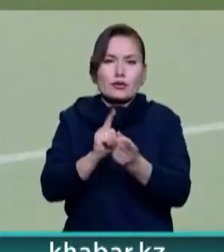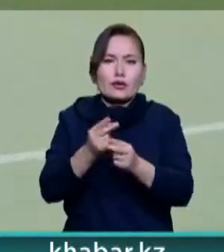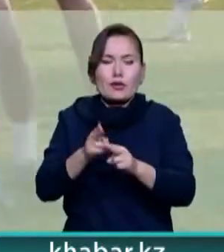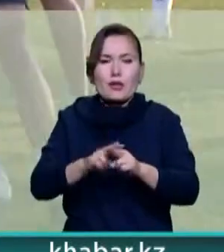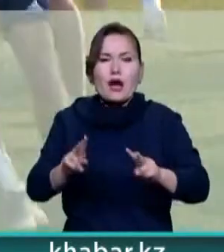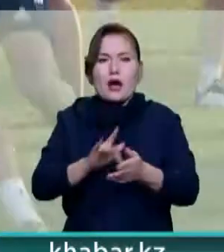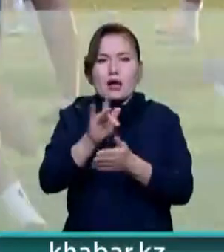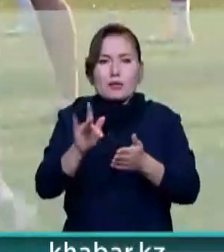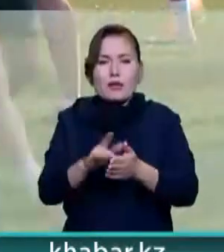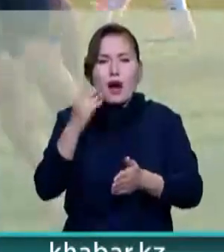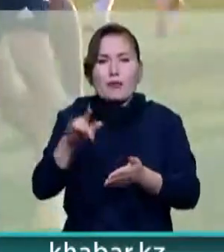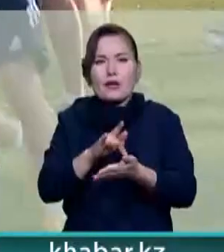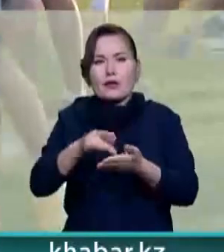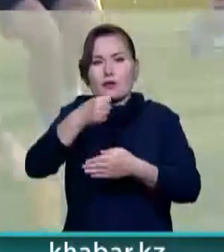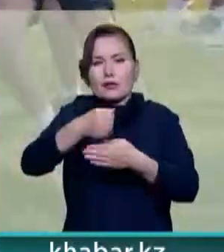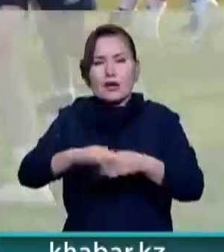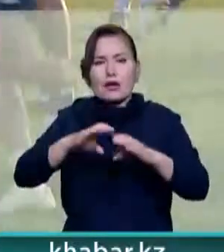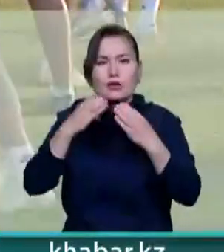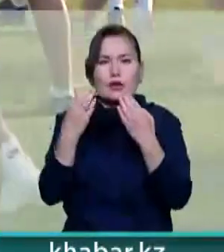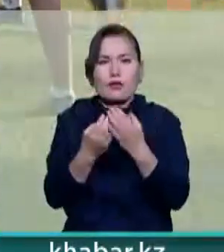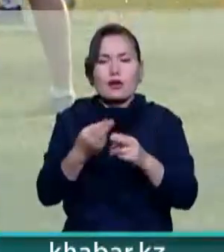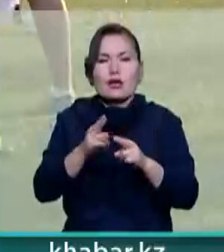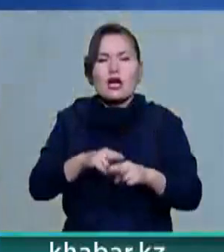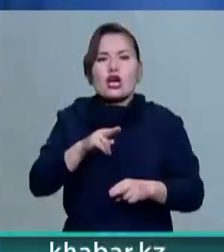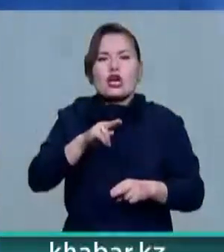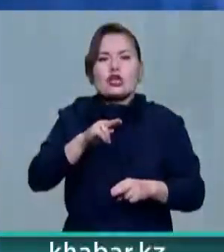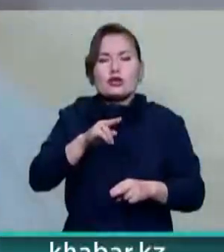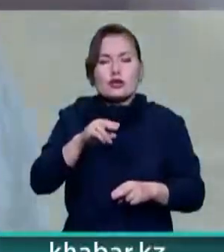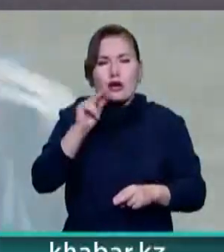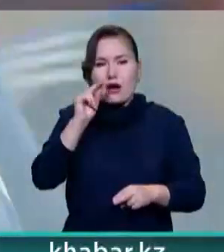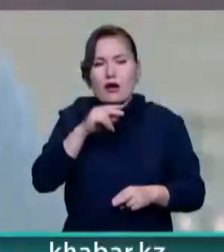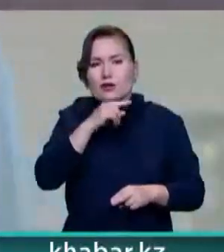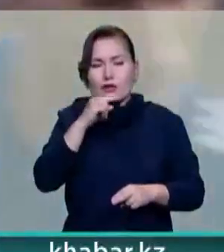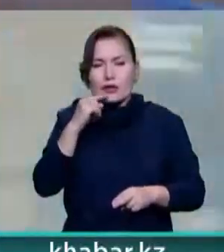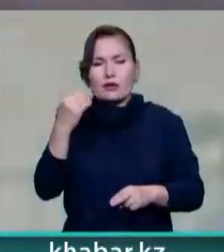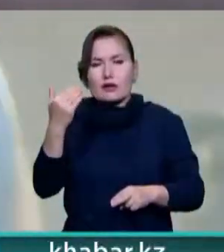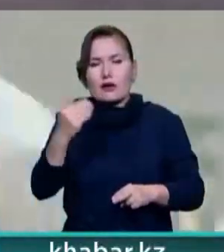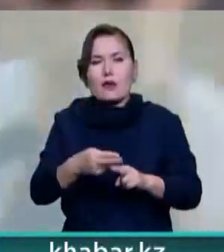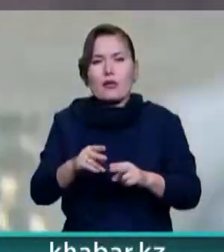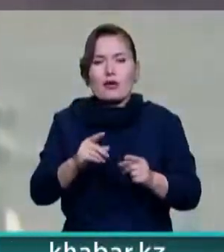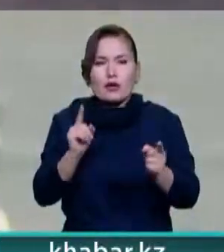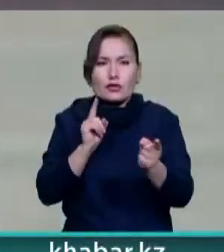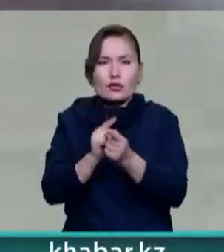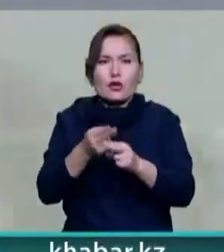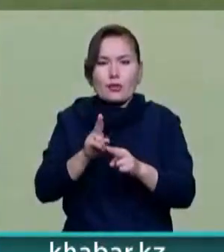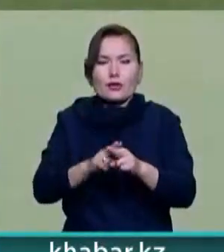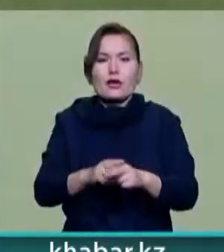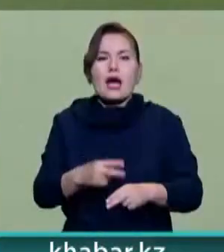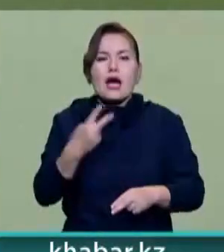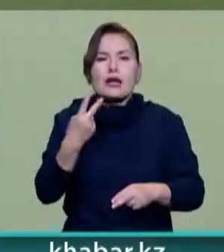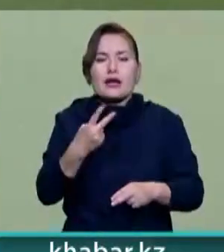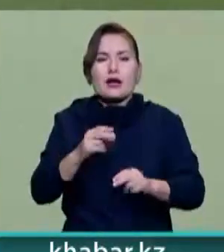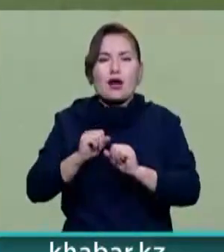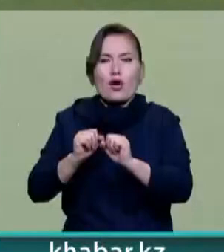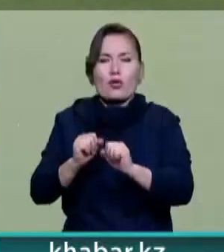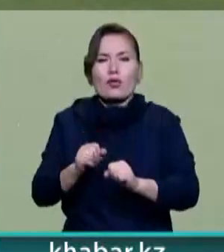Ал ел ордалықтар Алматының орталық стадионында Черногорияның Будучность командасымен бақ сынап көрмекші. Бүгінгі кездесуге екі